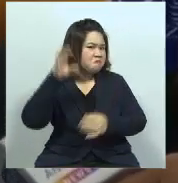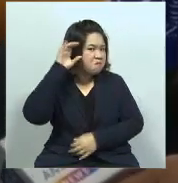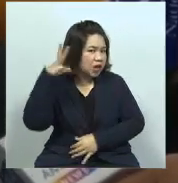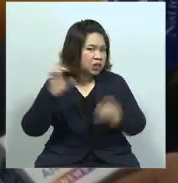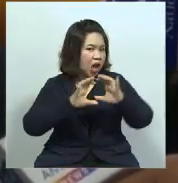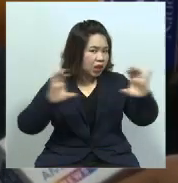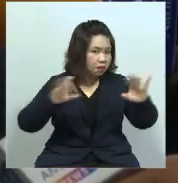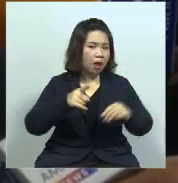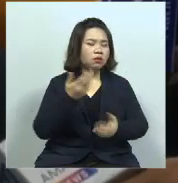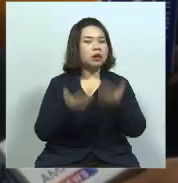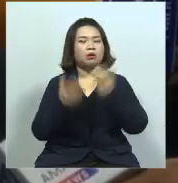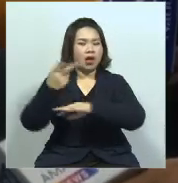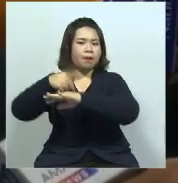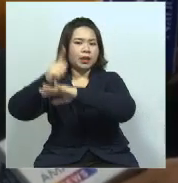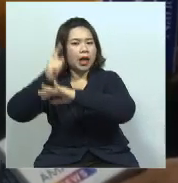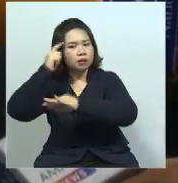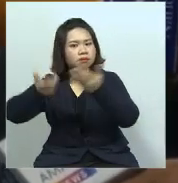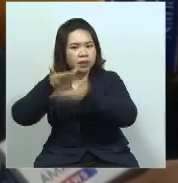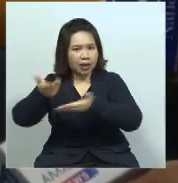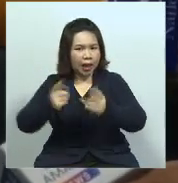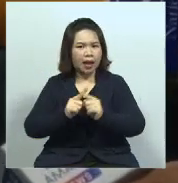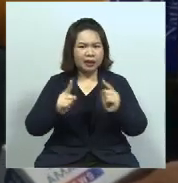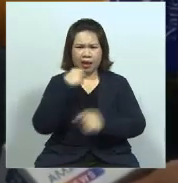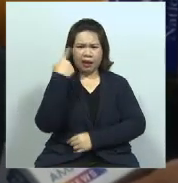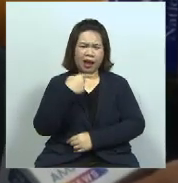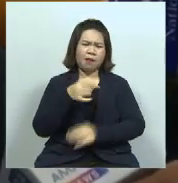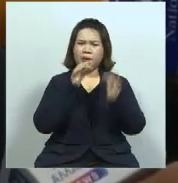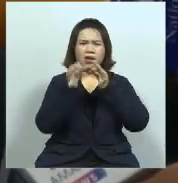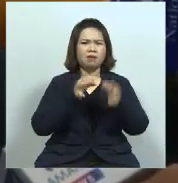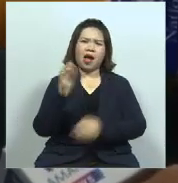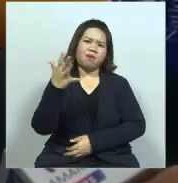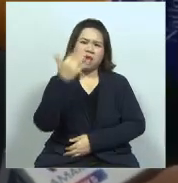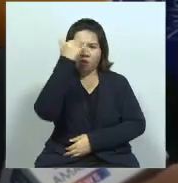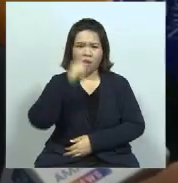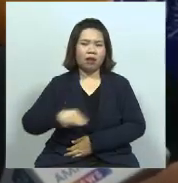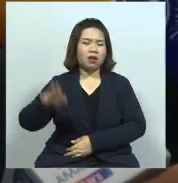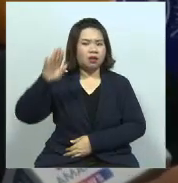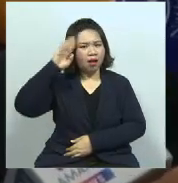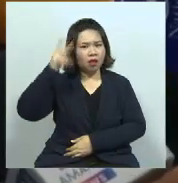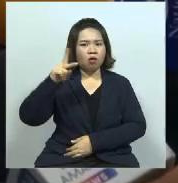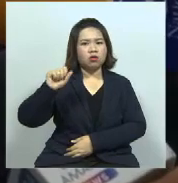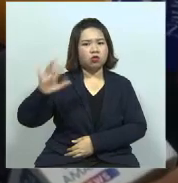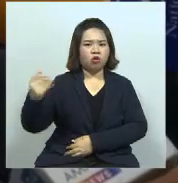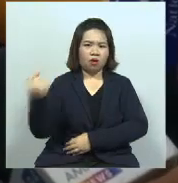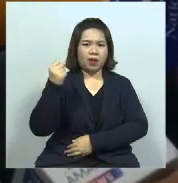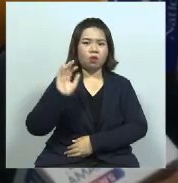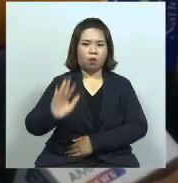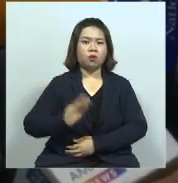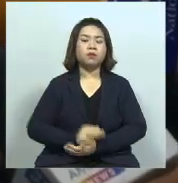ที่ประธานสภาจะพิจารณาแต่ก็เชื่อว่าจะไม่มีใครชี้แจงเนื่องจากว่าเป็นเรื่องอำนาจของคสช.ครับ